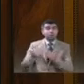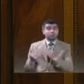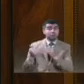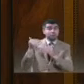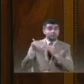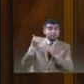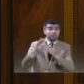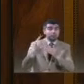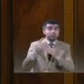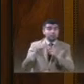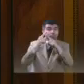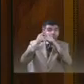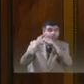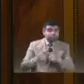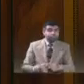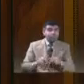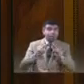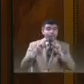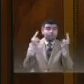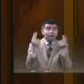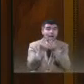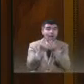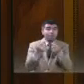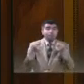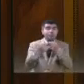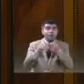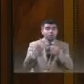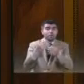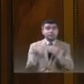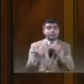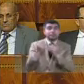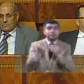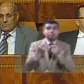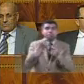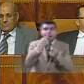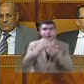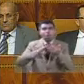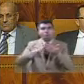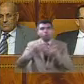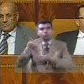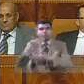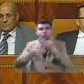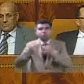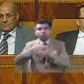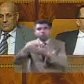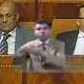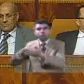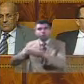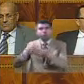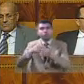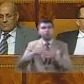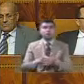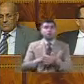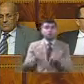ظرفية اقتصادية تميزت بارتفاع كبير في أسعار المواد الأولية والأساسية، وتفاقم